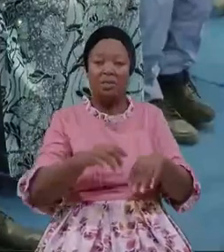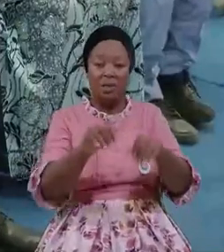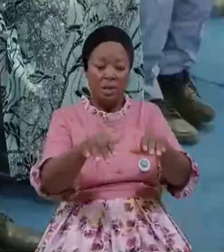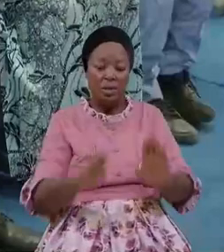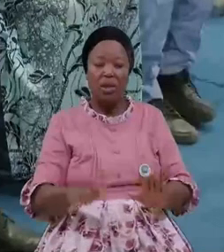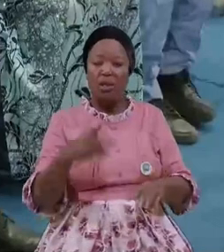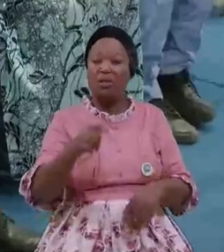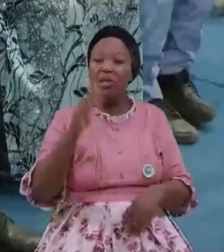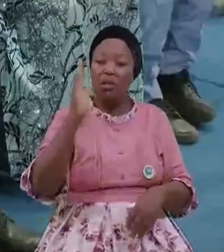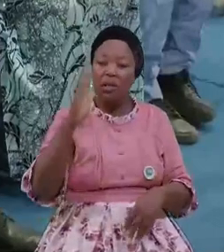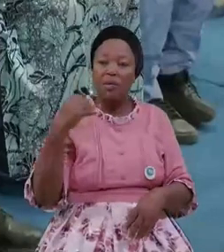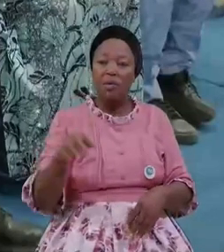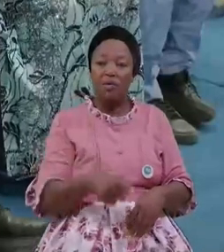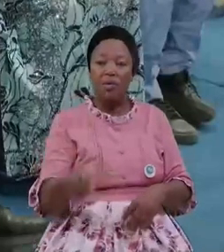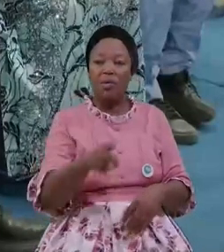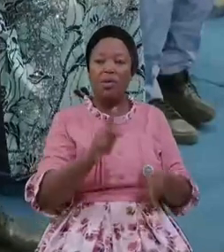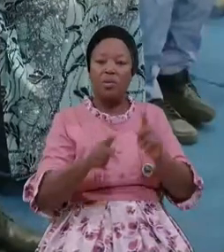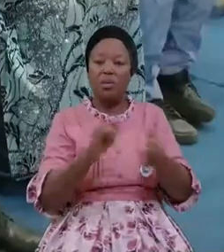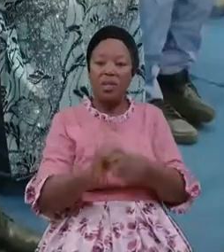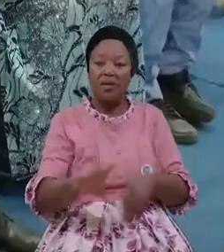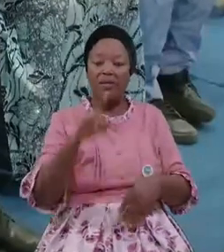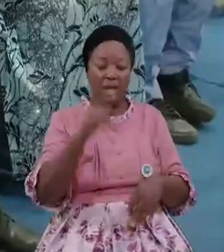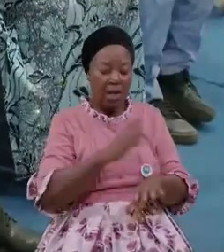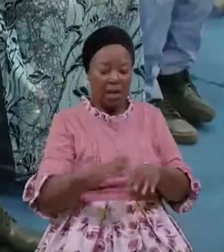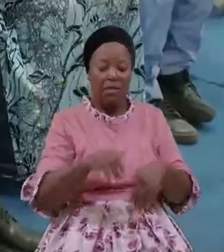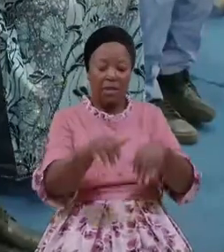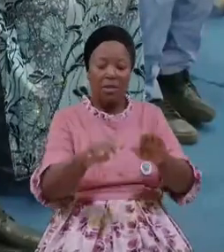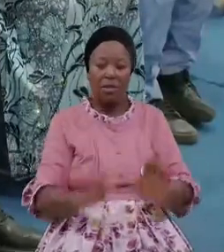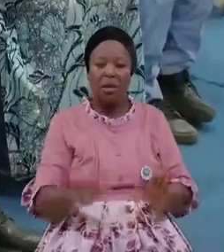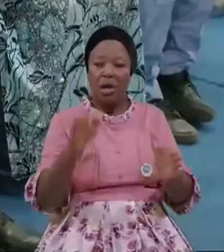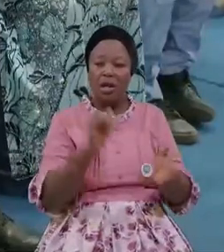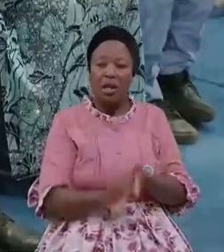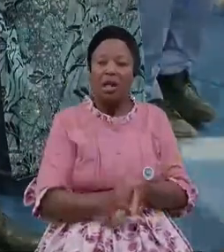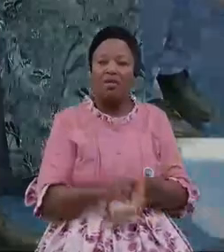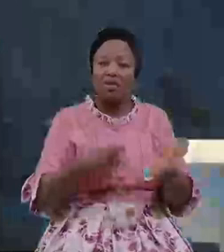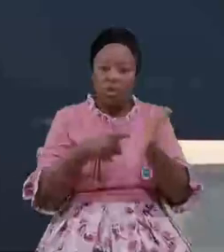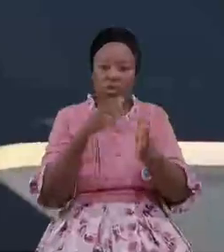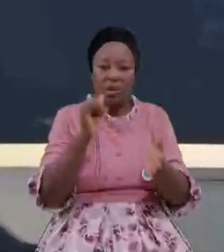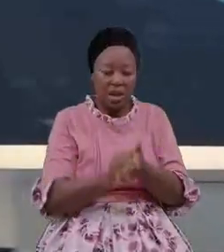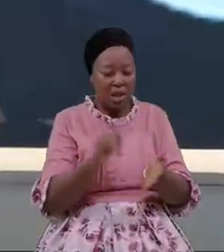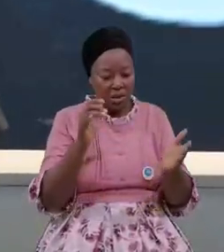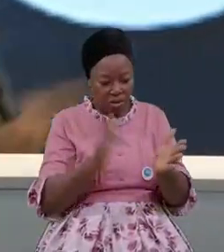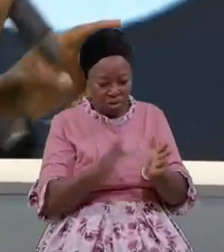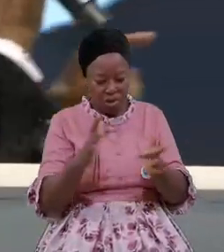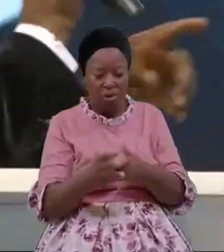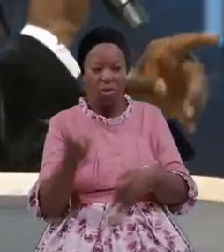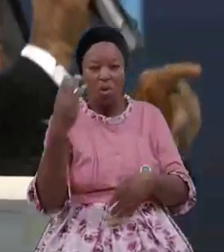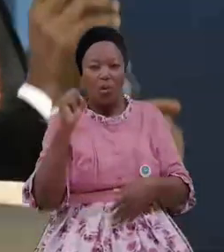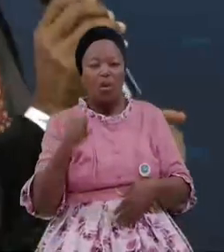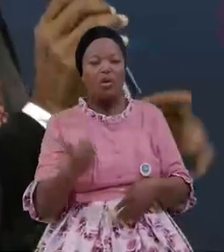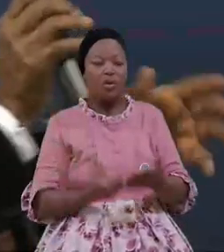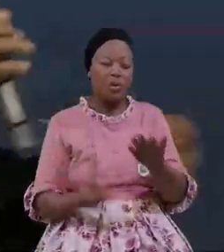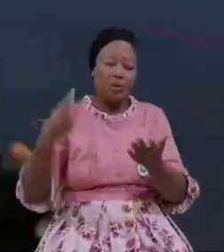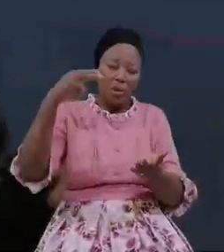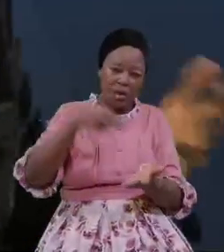vide le témoignage de ces gens qui ont retrouvé le le tombeau vide montre que Jésus